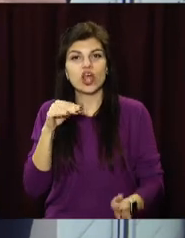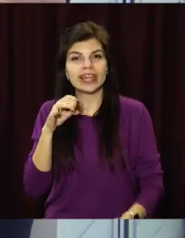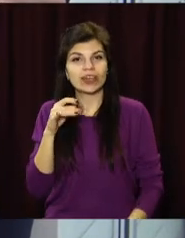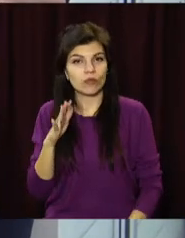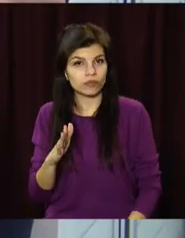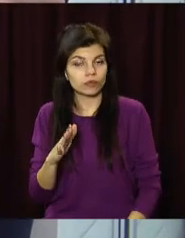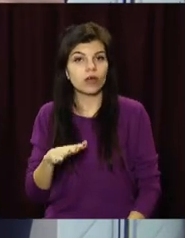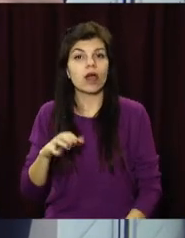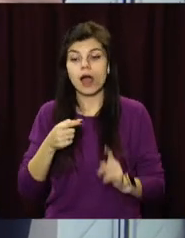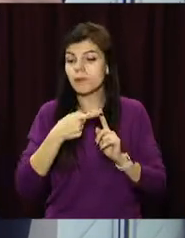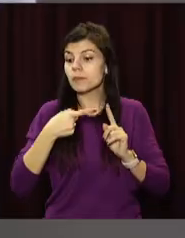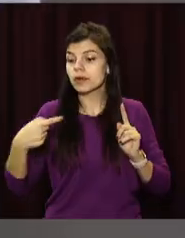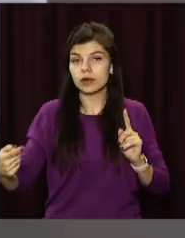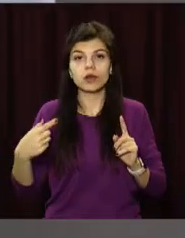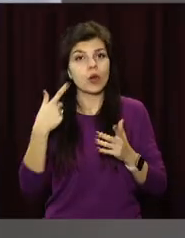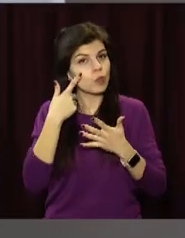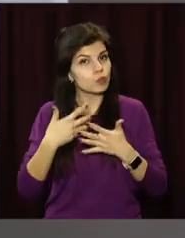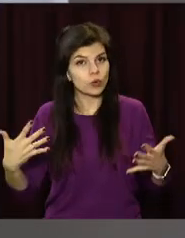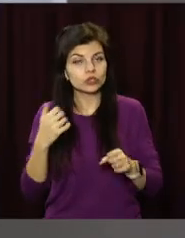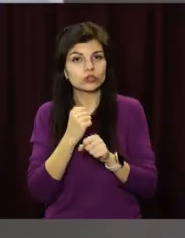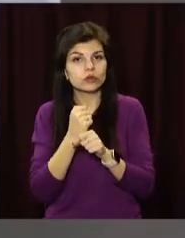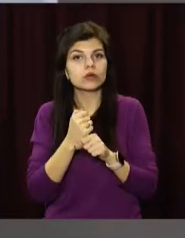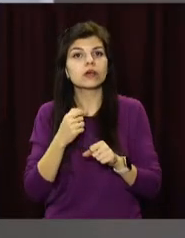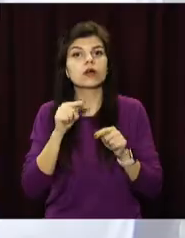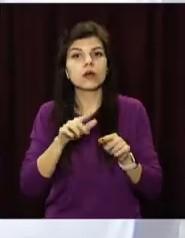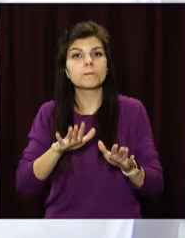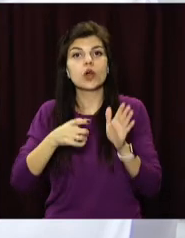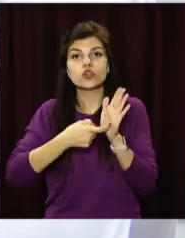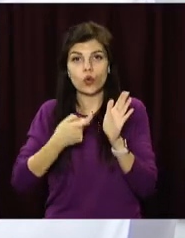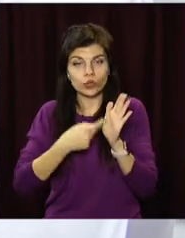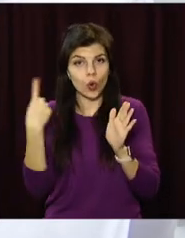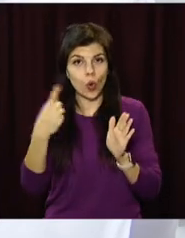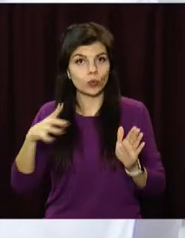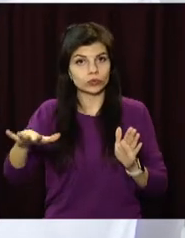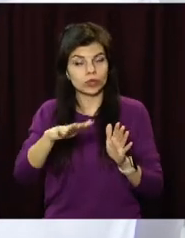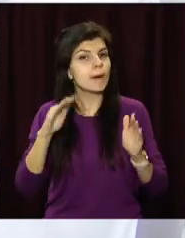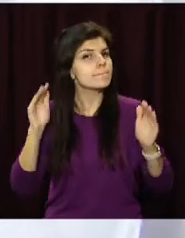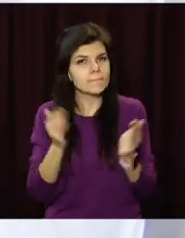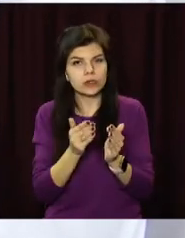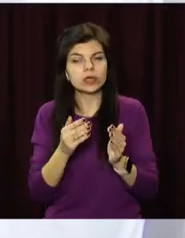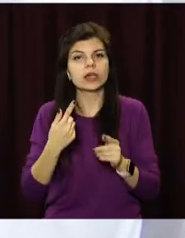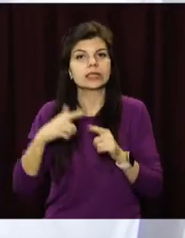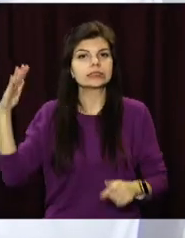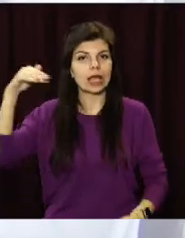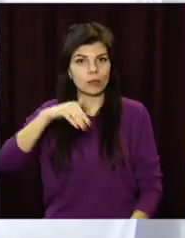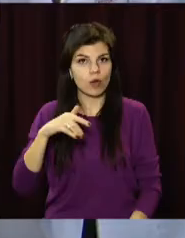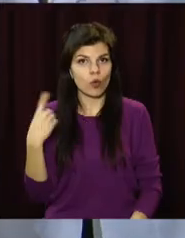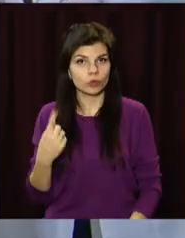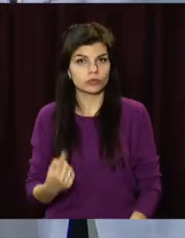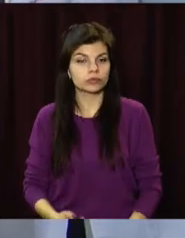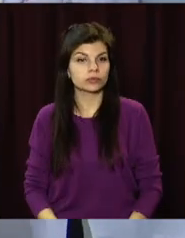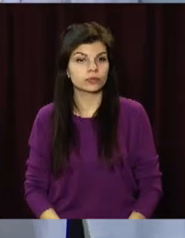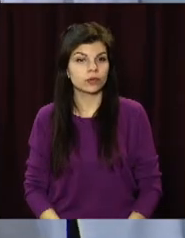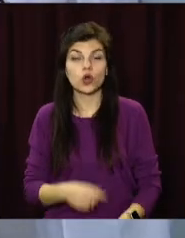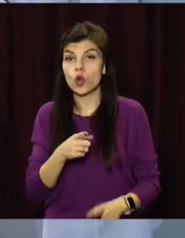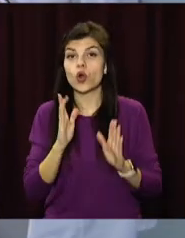весь період кампанії найбільше щеплень зробили мешканцям Донецької області, найменше – Закарпатської.